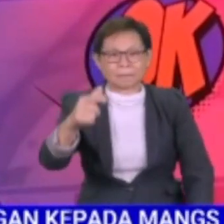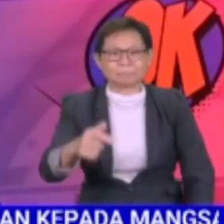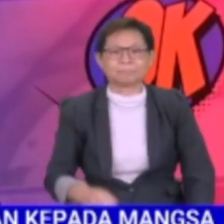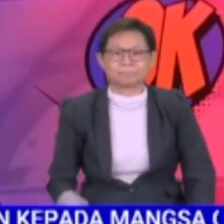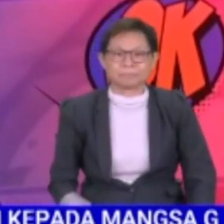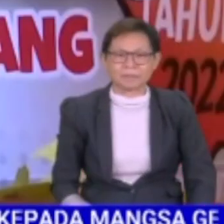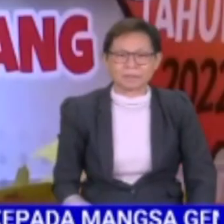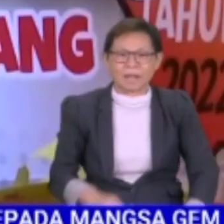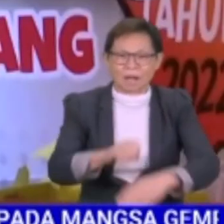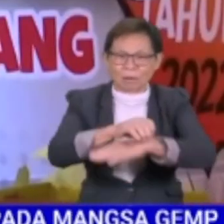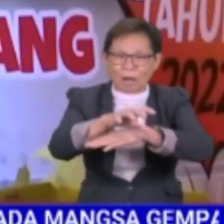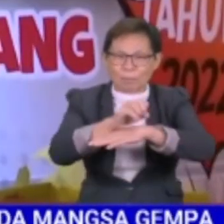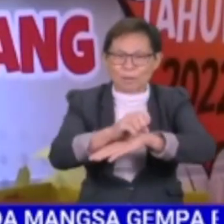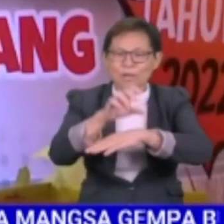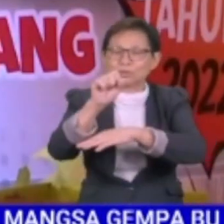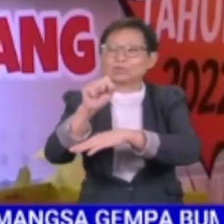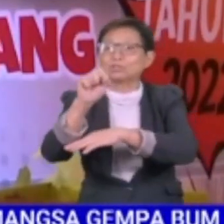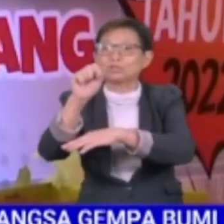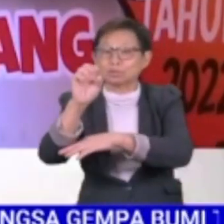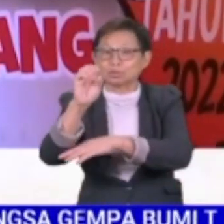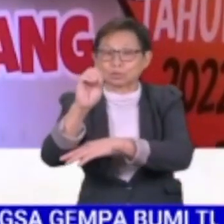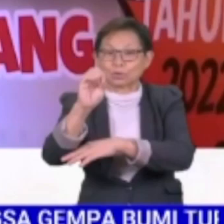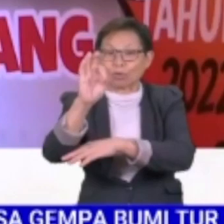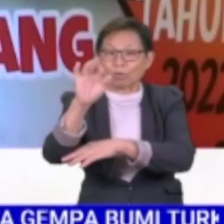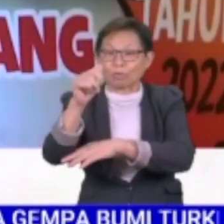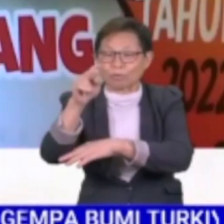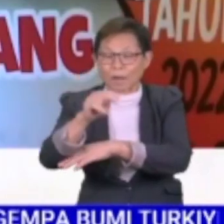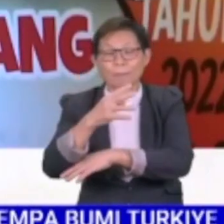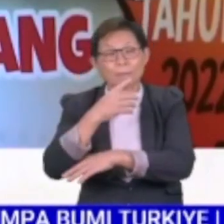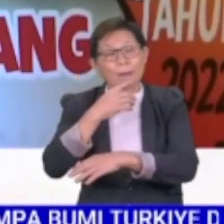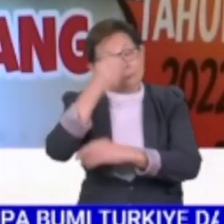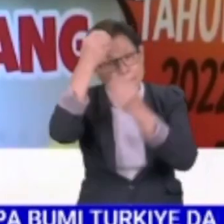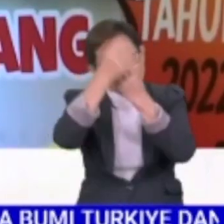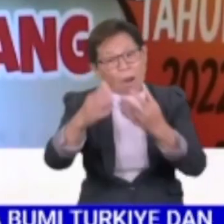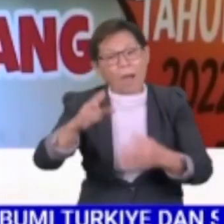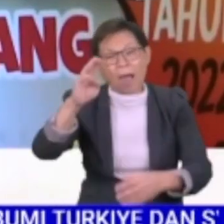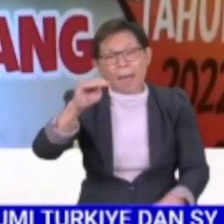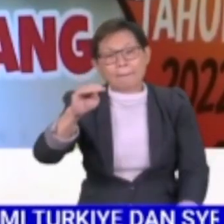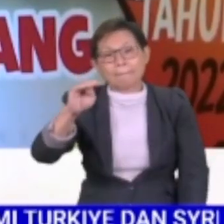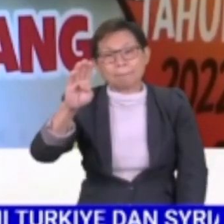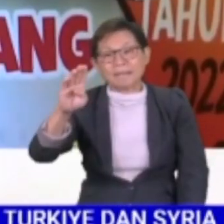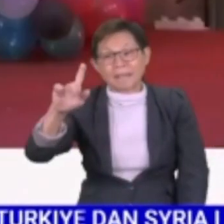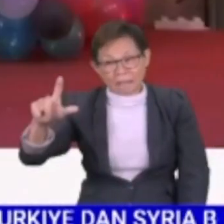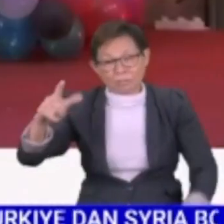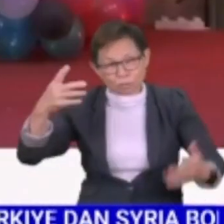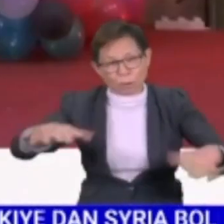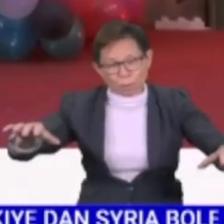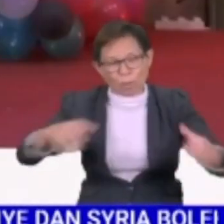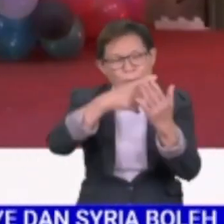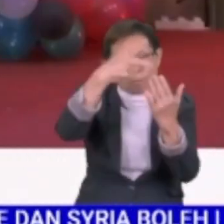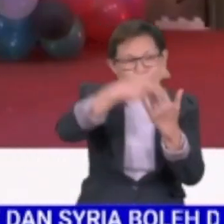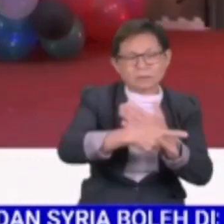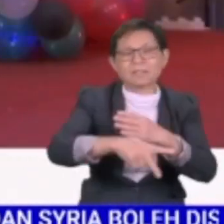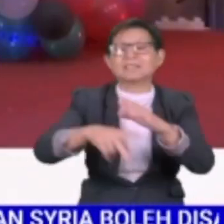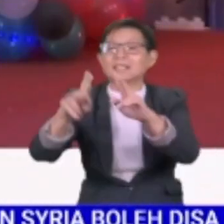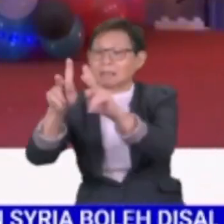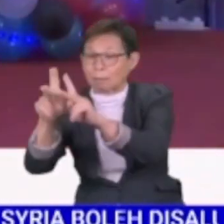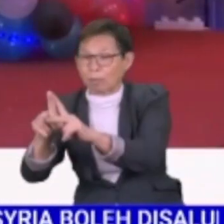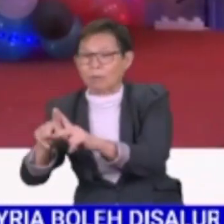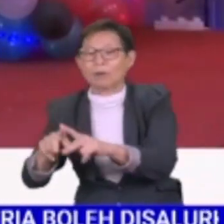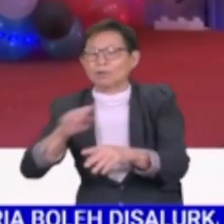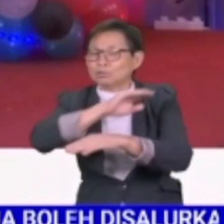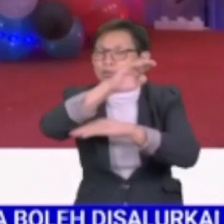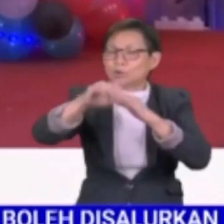dalam Peri itu konsil Sofyan memberitahu pihak MDL telah melaksanakan polisi Project di kawasan luar Bandar agar